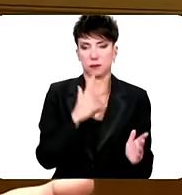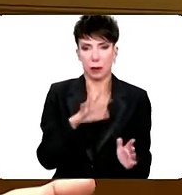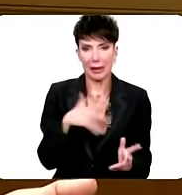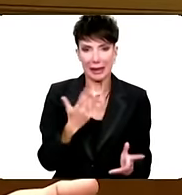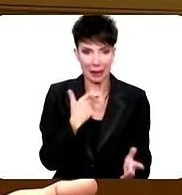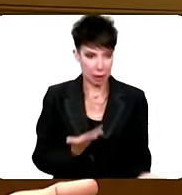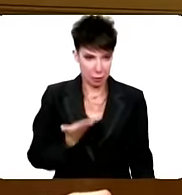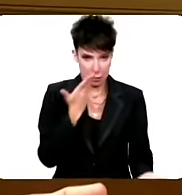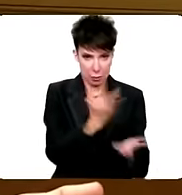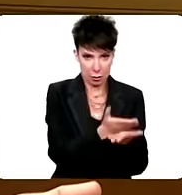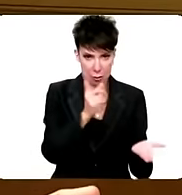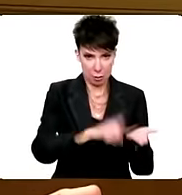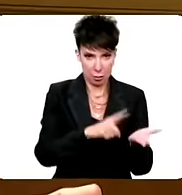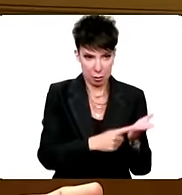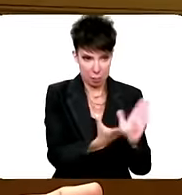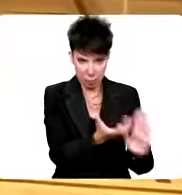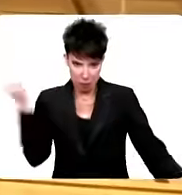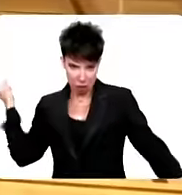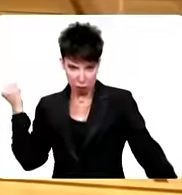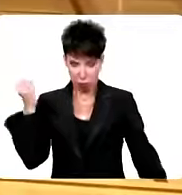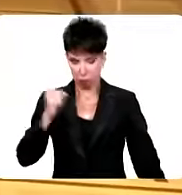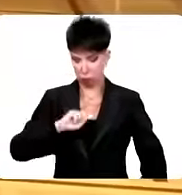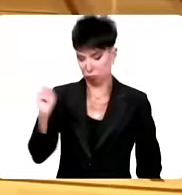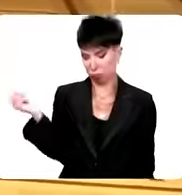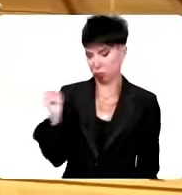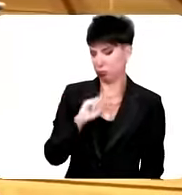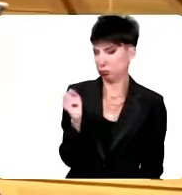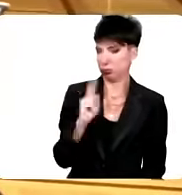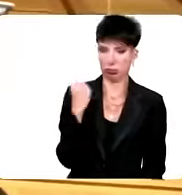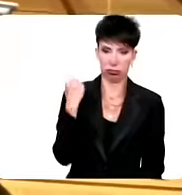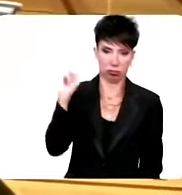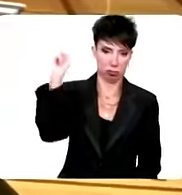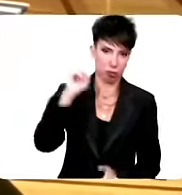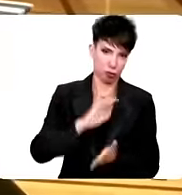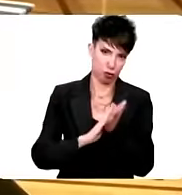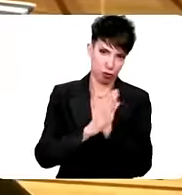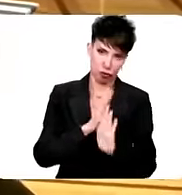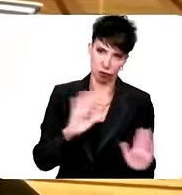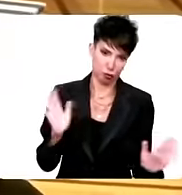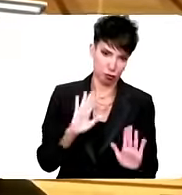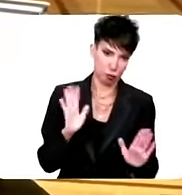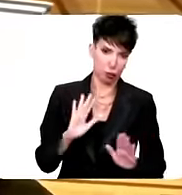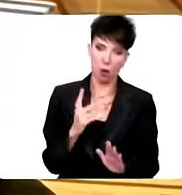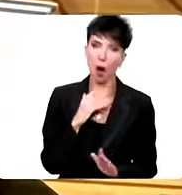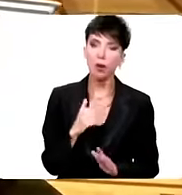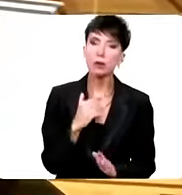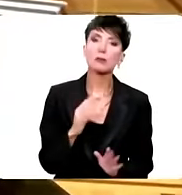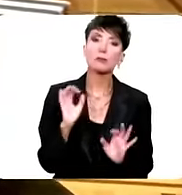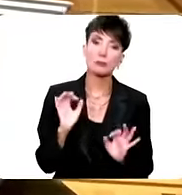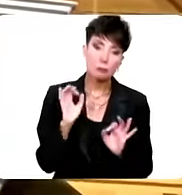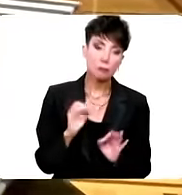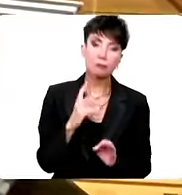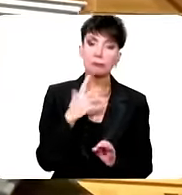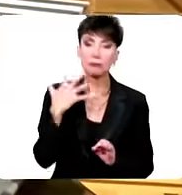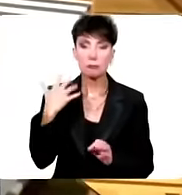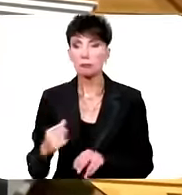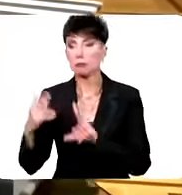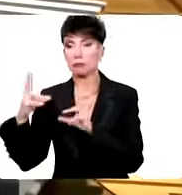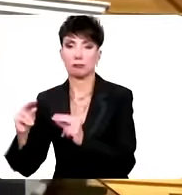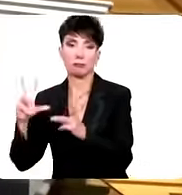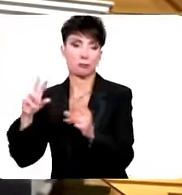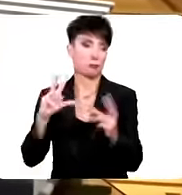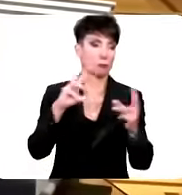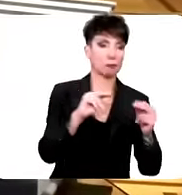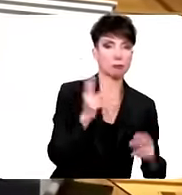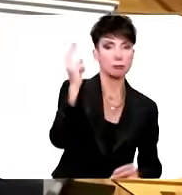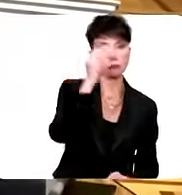και απάντηση είναι όχι. Δεν το συζητάμε αυτό. Αλλά δεν υπάρχει και καμία άλλη, επειδή είχαν ανοίξει πολλές συζητήσεις για άλλα ζητήματα,